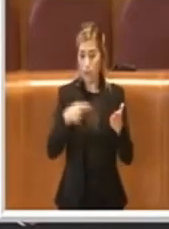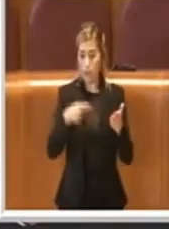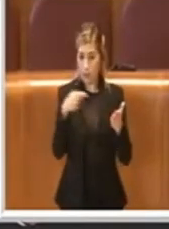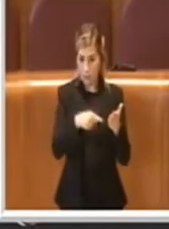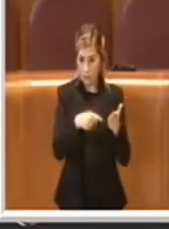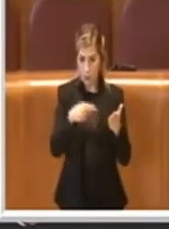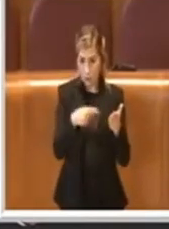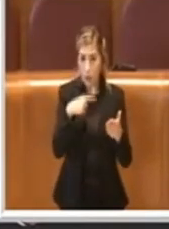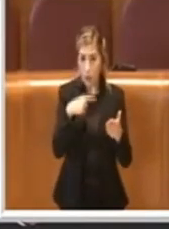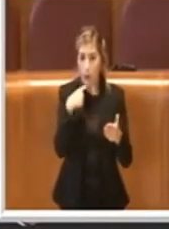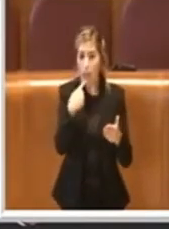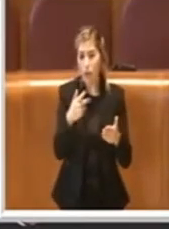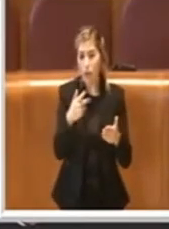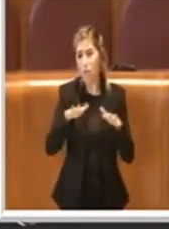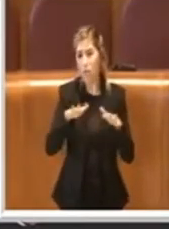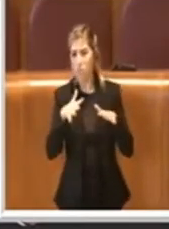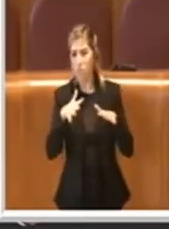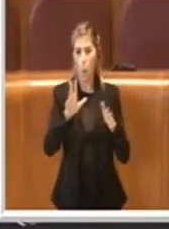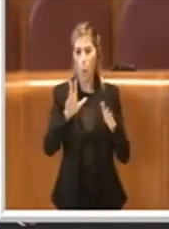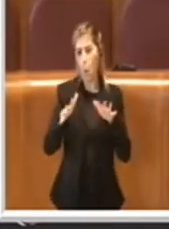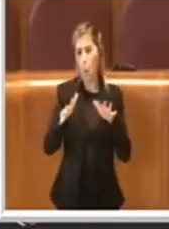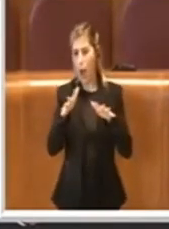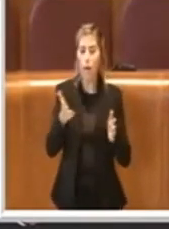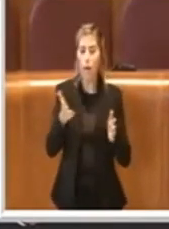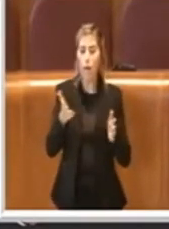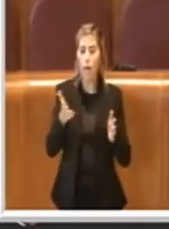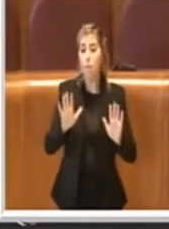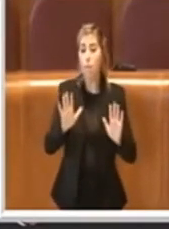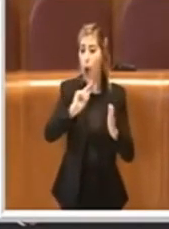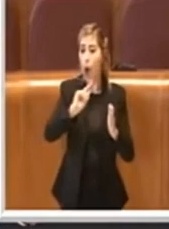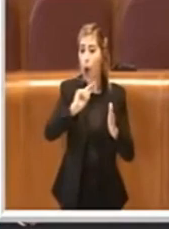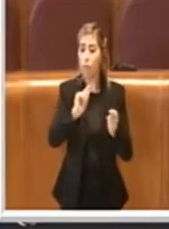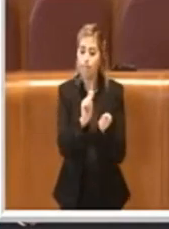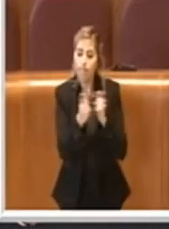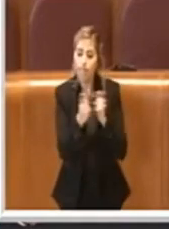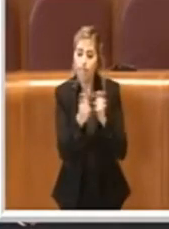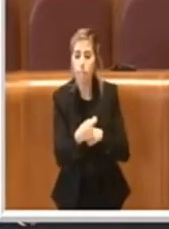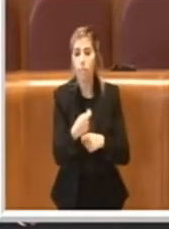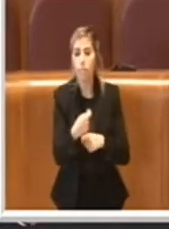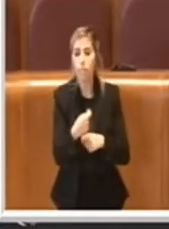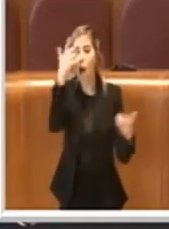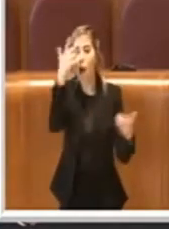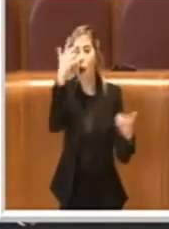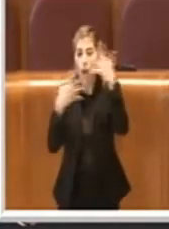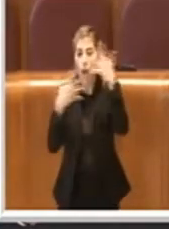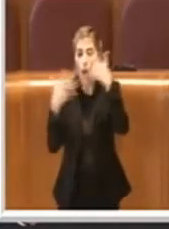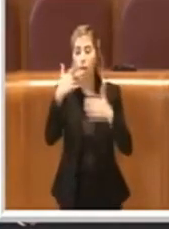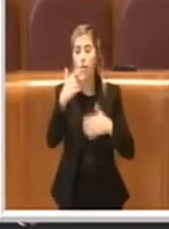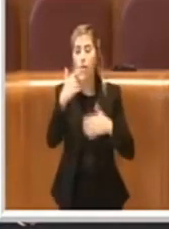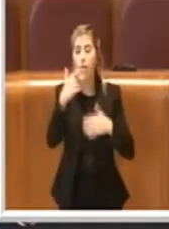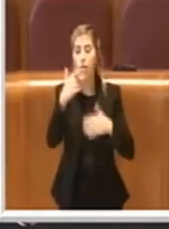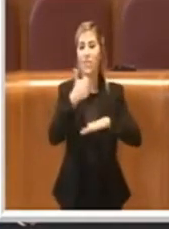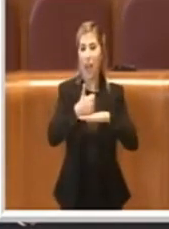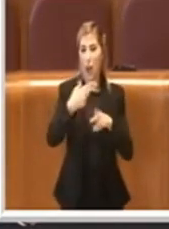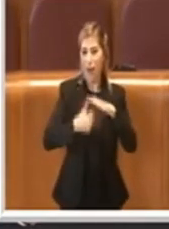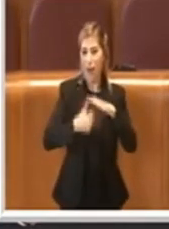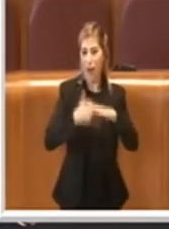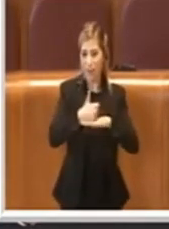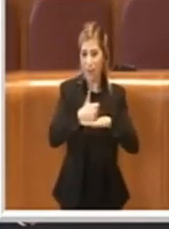riceveva più o meno le stesse cose però corregge un parere della sovrintendenza capitolina